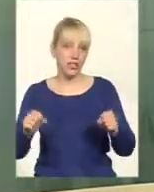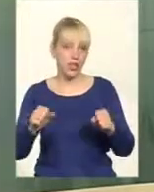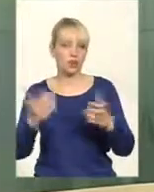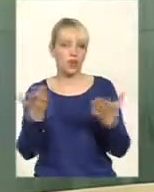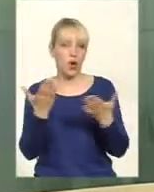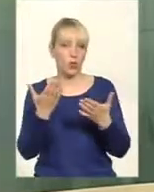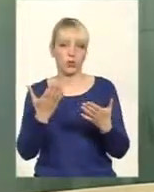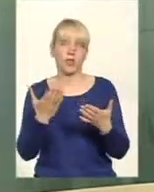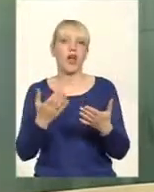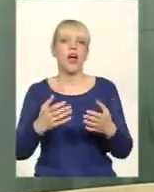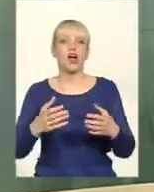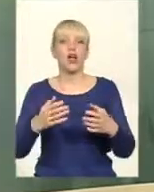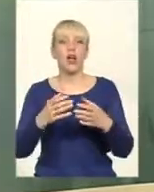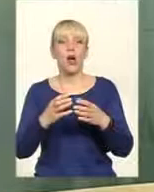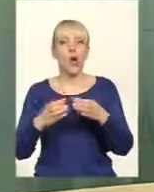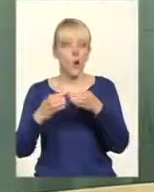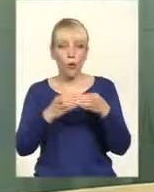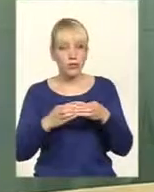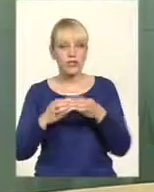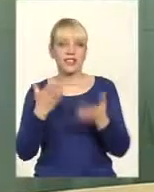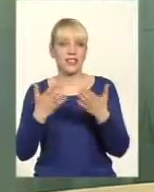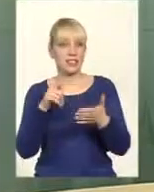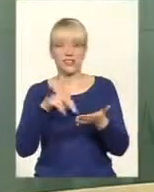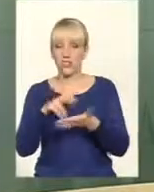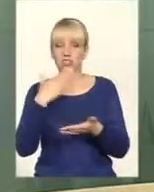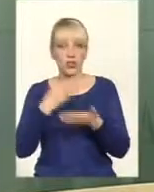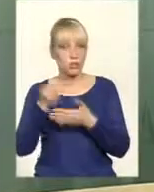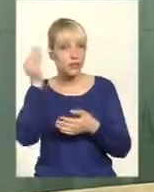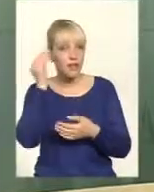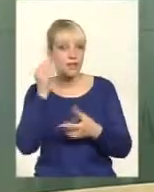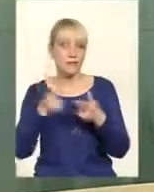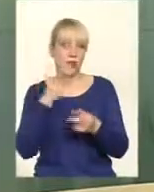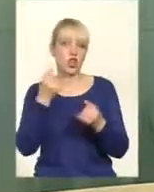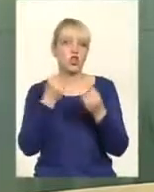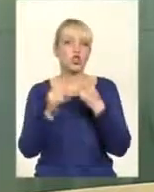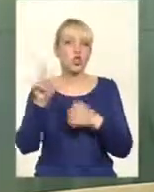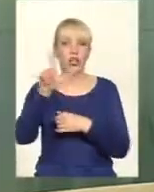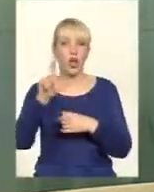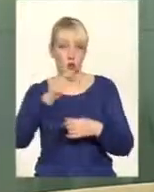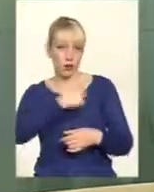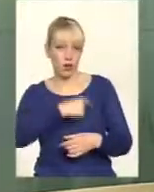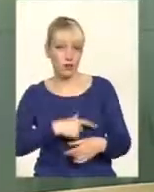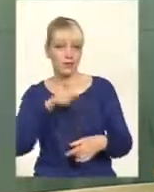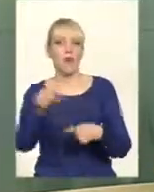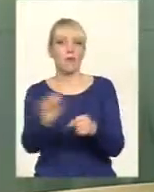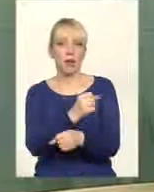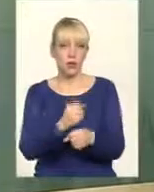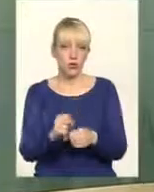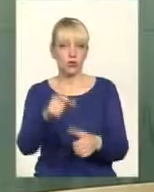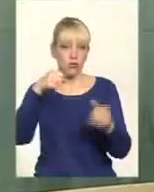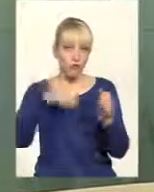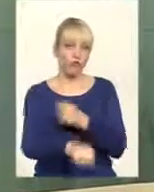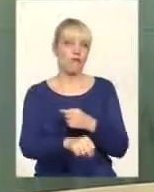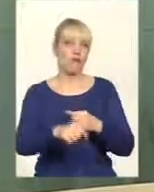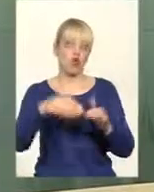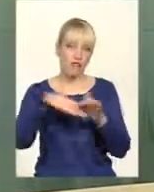каким-то особым мнением или желто-голубой какой-нибудь ленточкой, тебя побьют, посадят в подвал, а может даже и